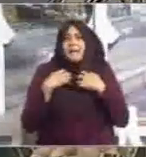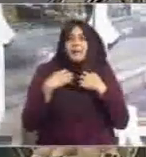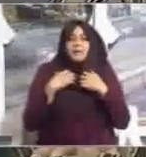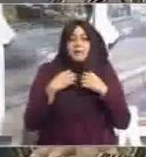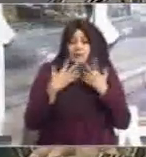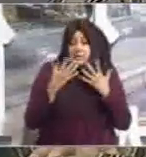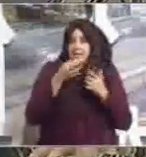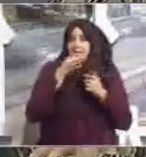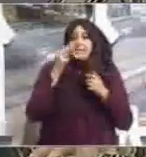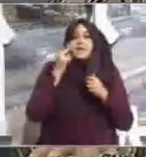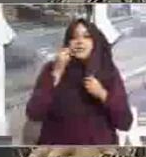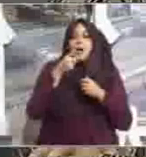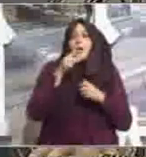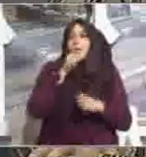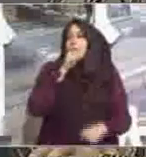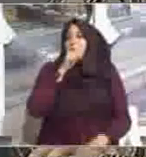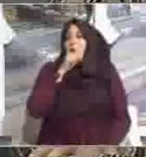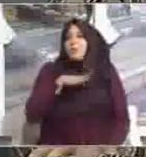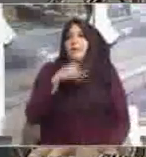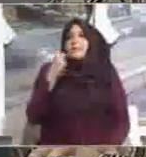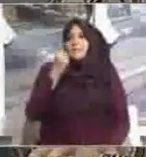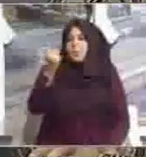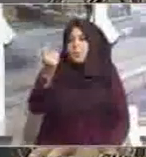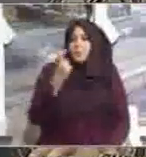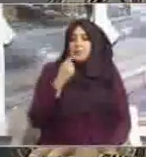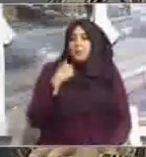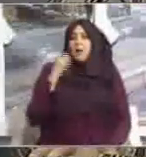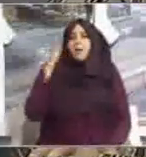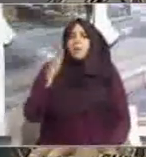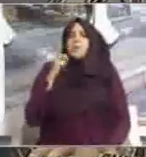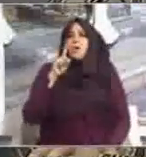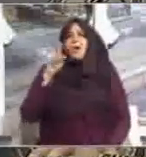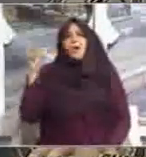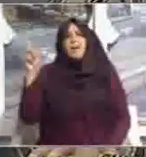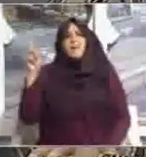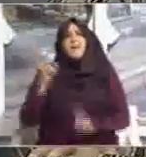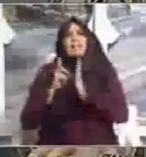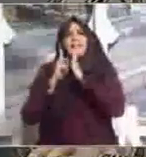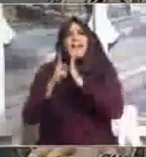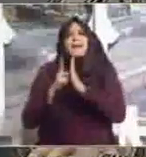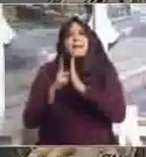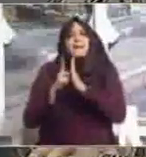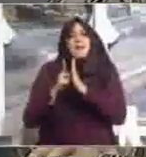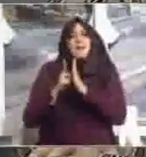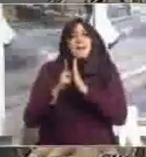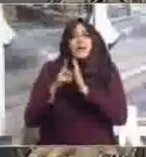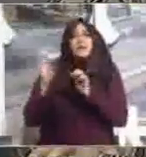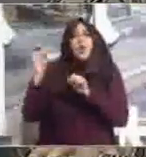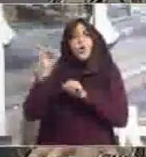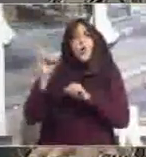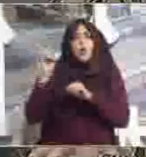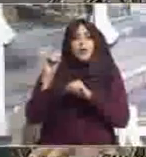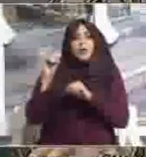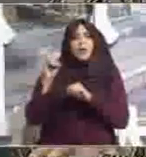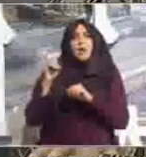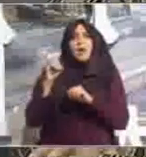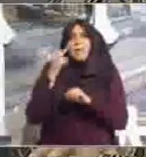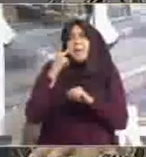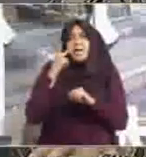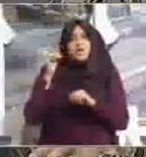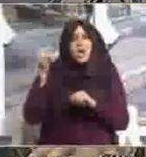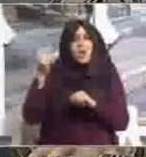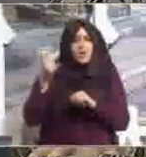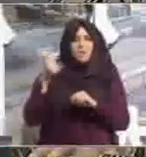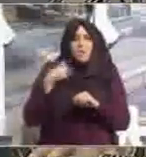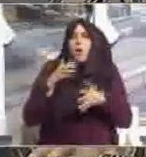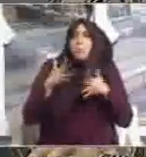النبي صلى الله عليه وسلم لما قال رسول الله: إن لحاجة عند أبي جهل، يعني عندي دين ولم يريد أن أسلم، راح مشاريه. صح. لم يخشوا